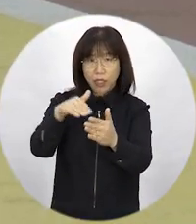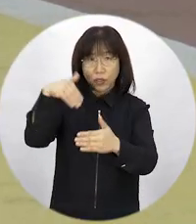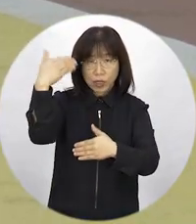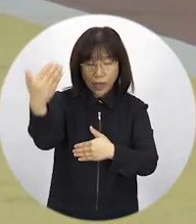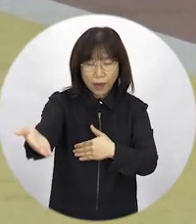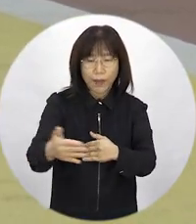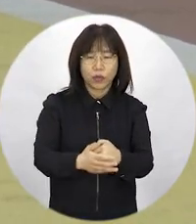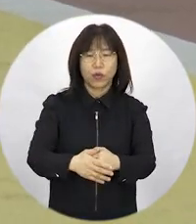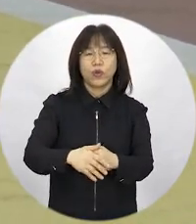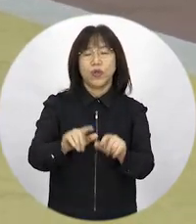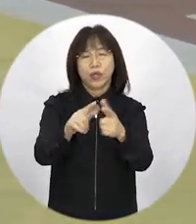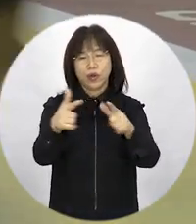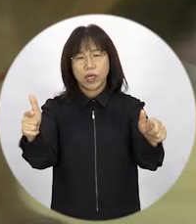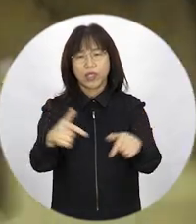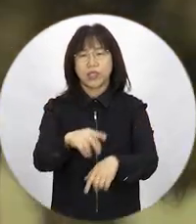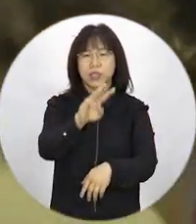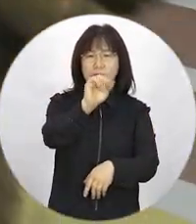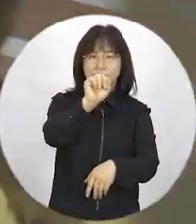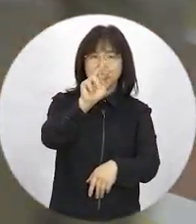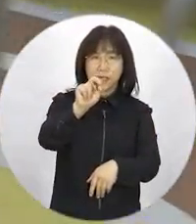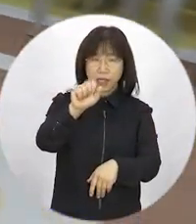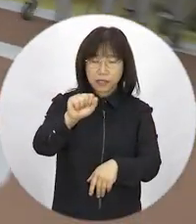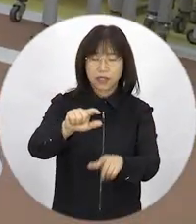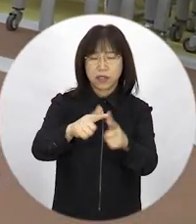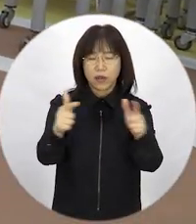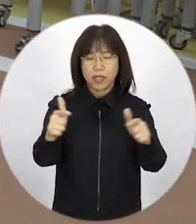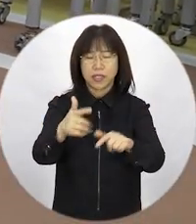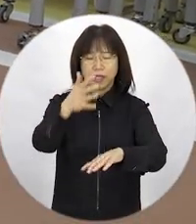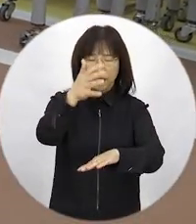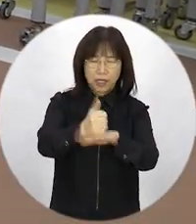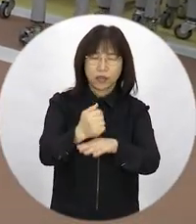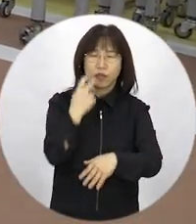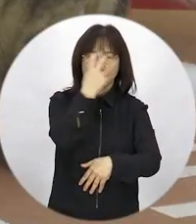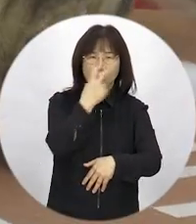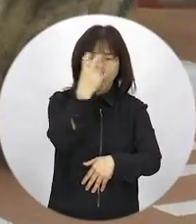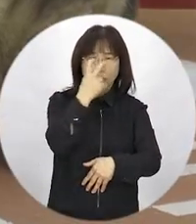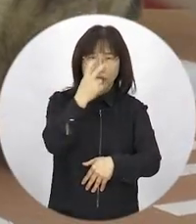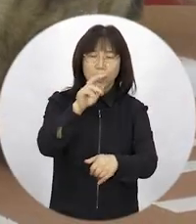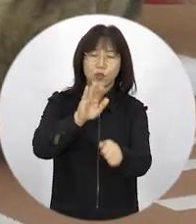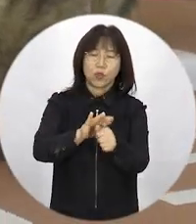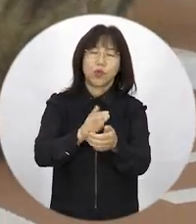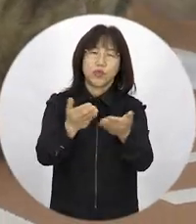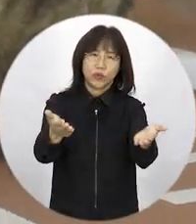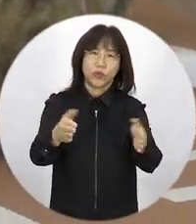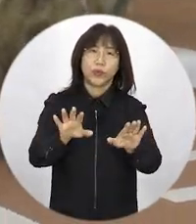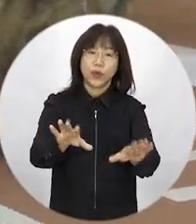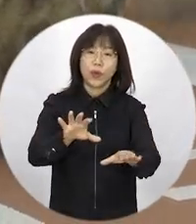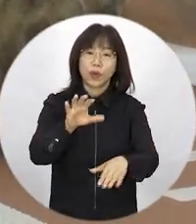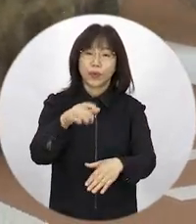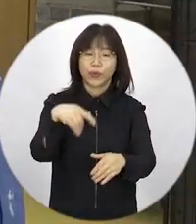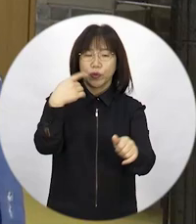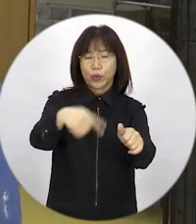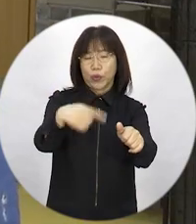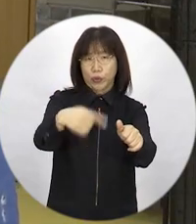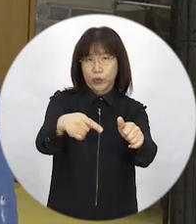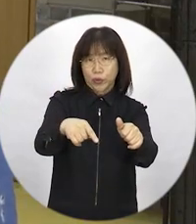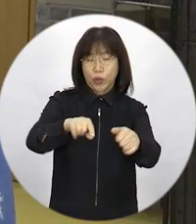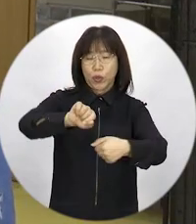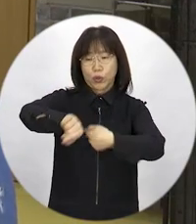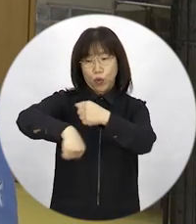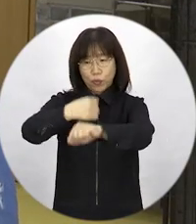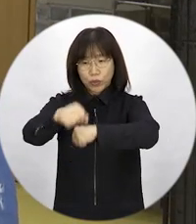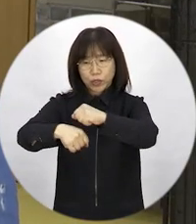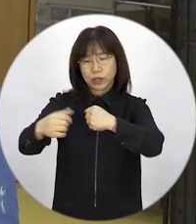후에도 동영상과 SNS 등을 활용해 모니터링과 사후 관리도 이뤄집니다. 네, 이번 교육으로